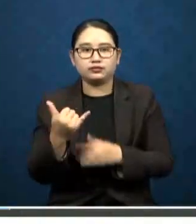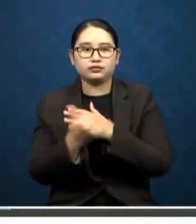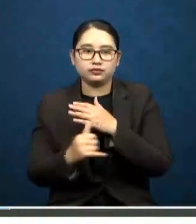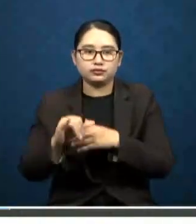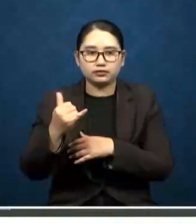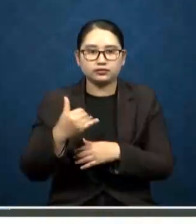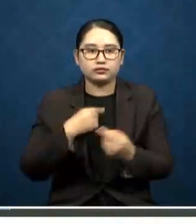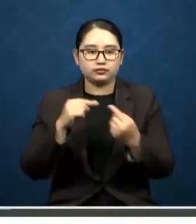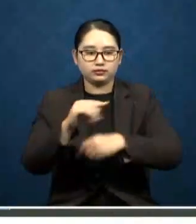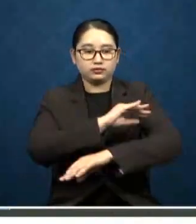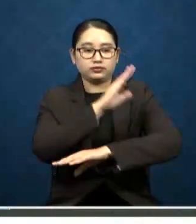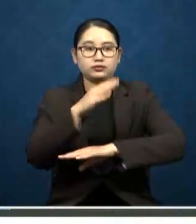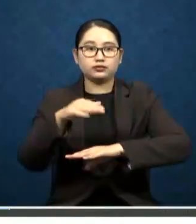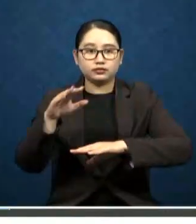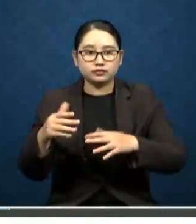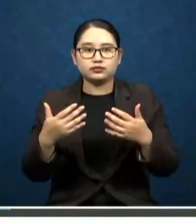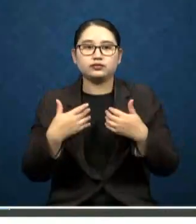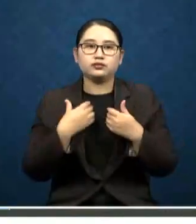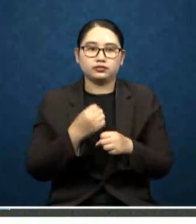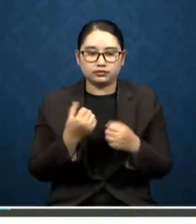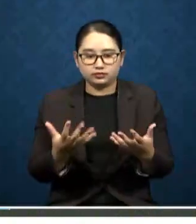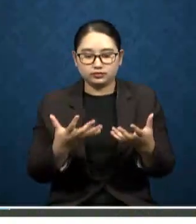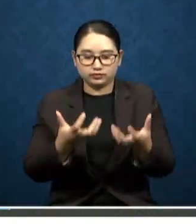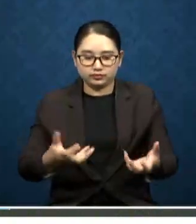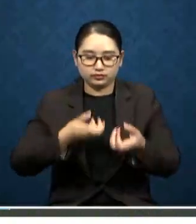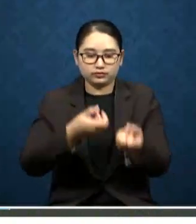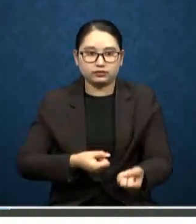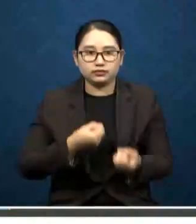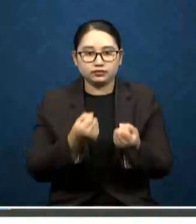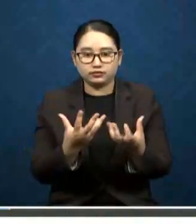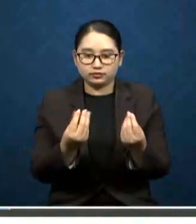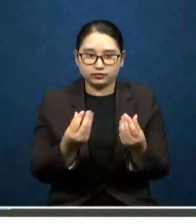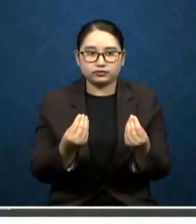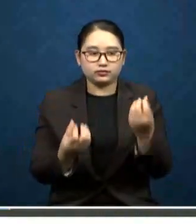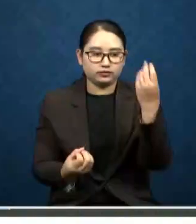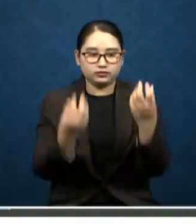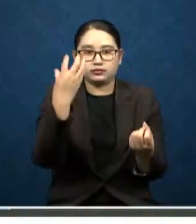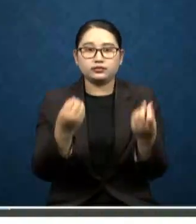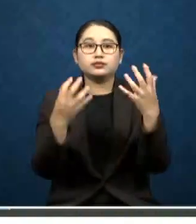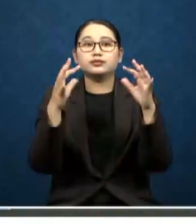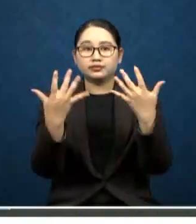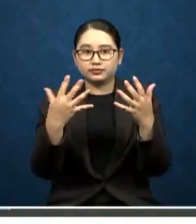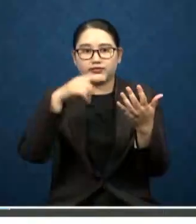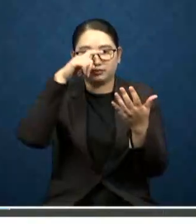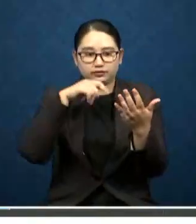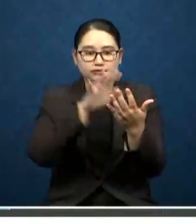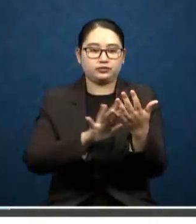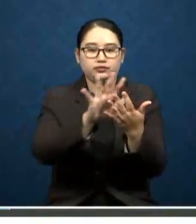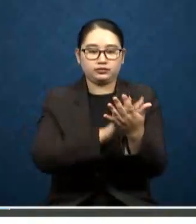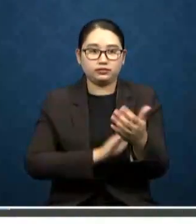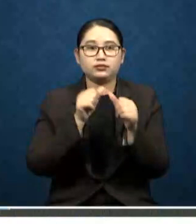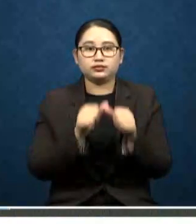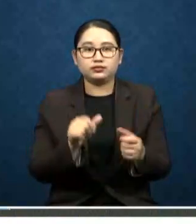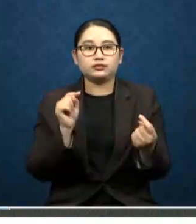ด้วยภูเขาที่แทบพื้นที่ทำการเกษตรแทบไม่มีเลยก็มีแต่เรานี่ฮะอยู่ในพื้นที่ที่